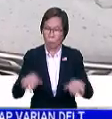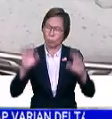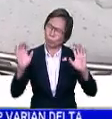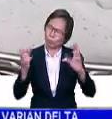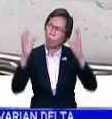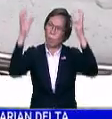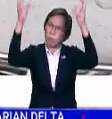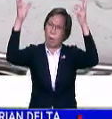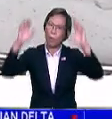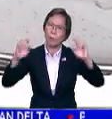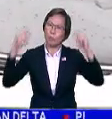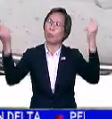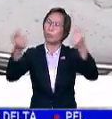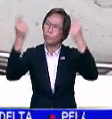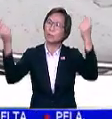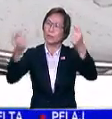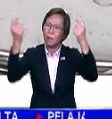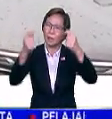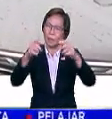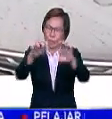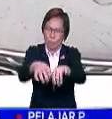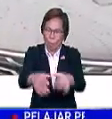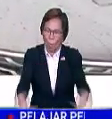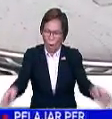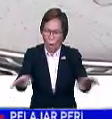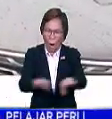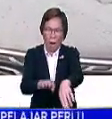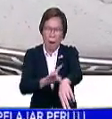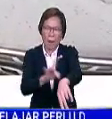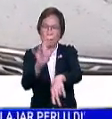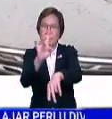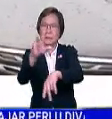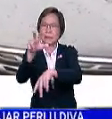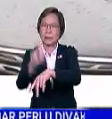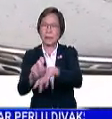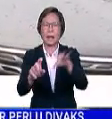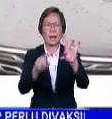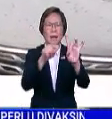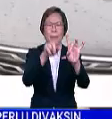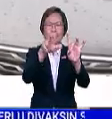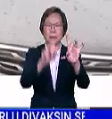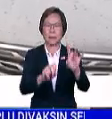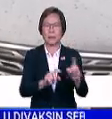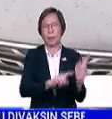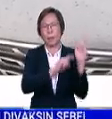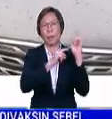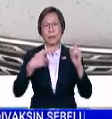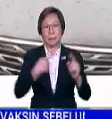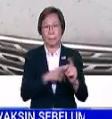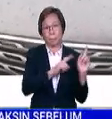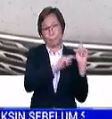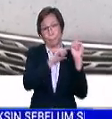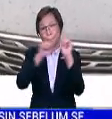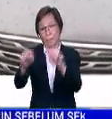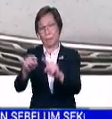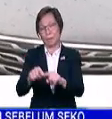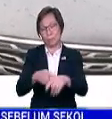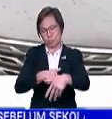upacara pengkebumian ini seawal 8:30 di rumah dan bergerak ke tanah perkuburan.